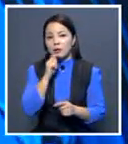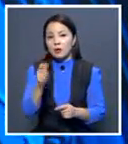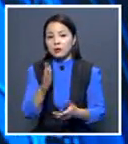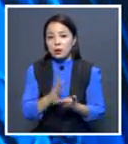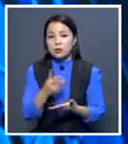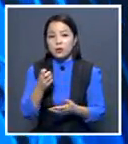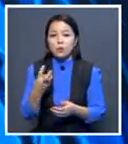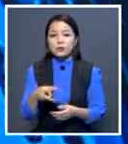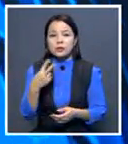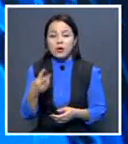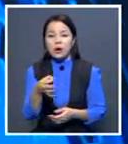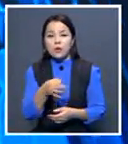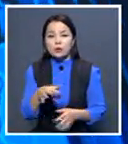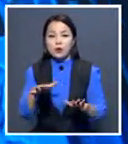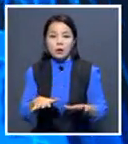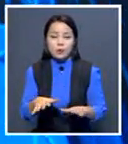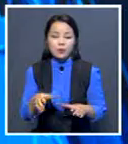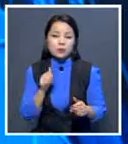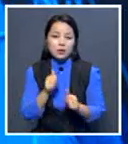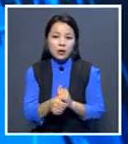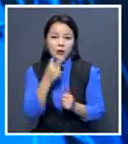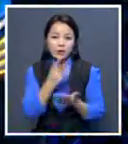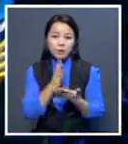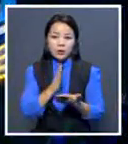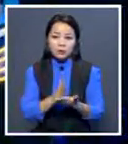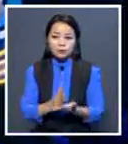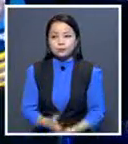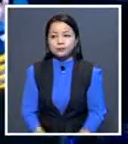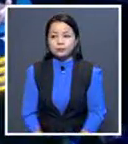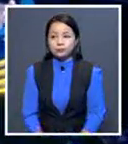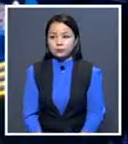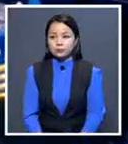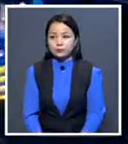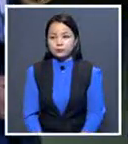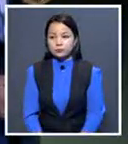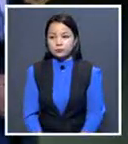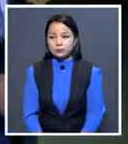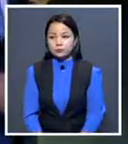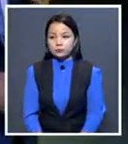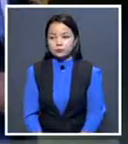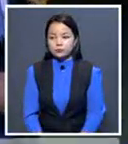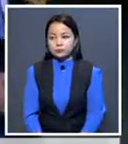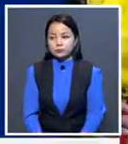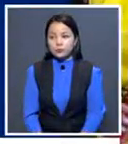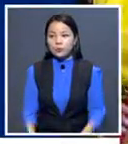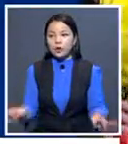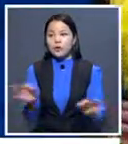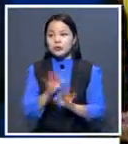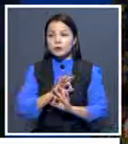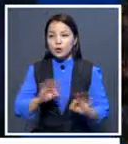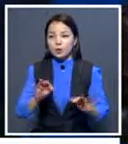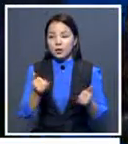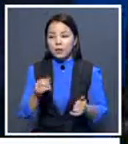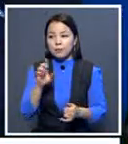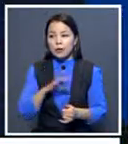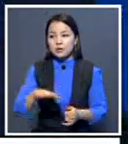елдегі 232 ауданның ішінен топ жарды. Бизнес жүргізуге қолайлы жағдай жасаған үздік аудан болып, Батыс